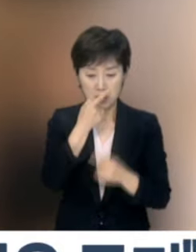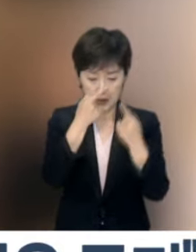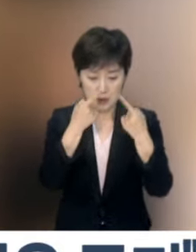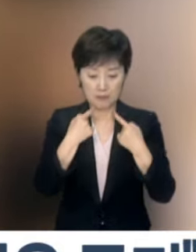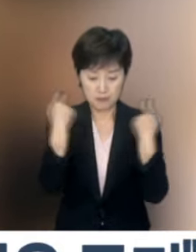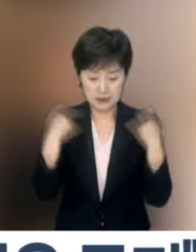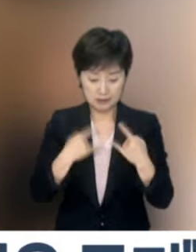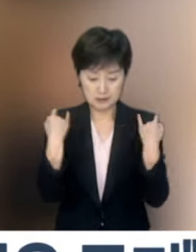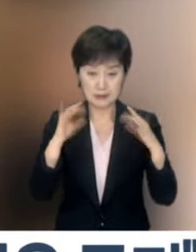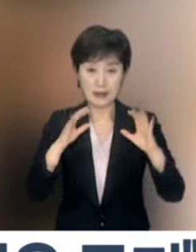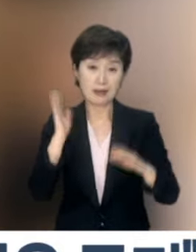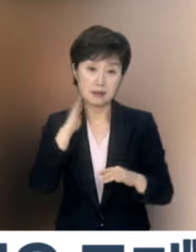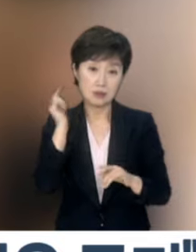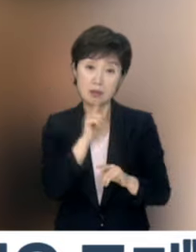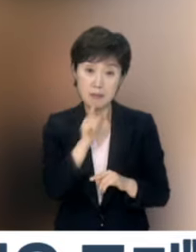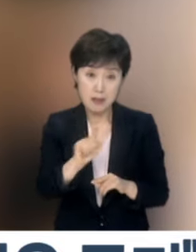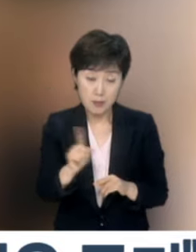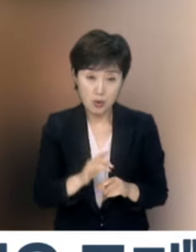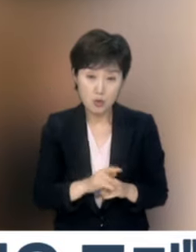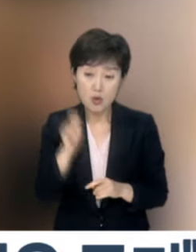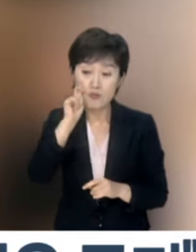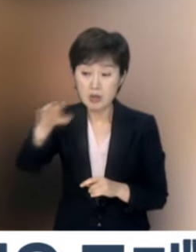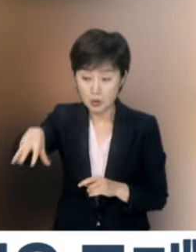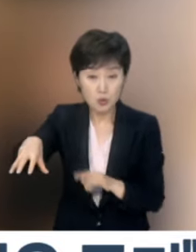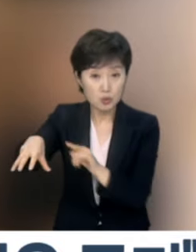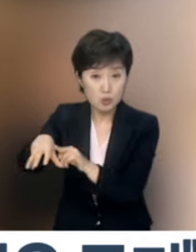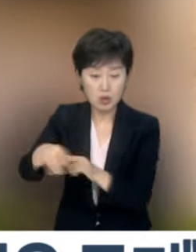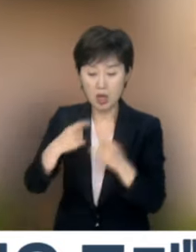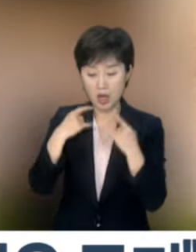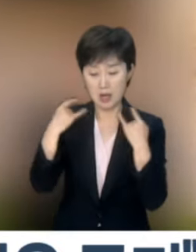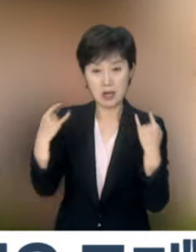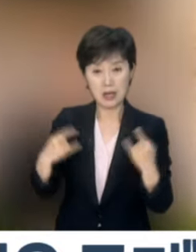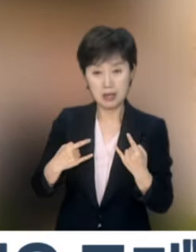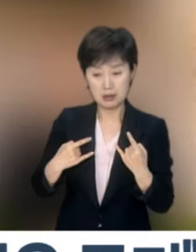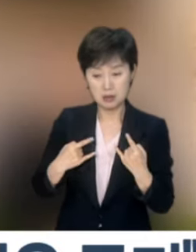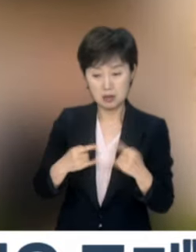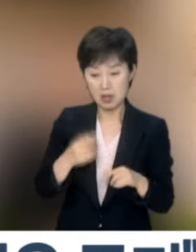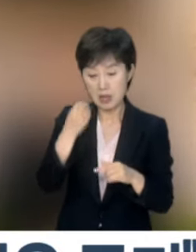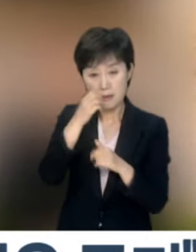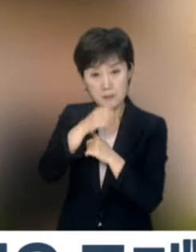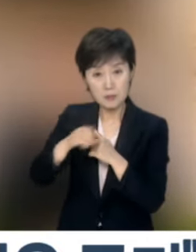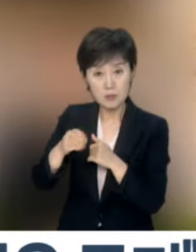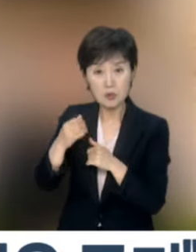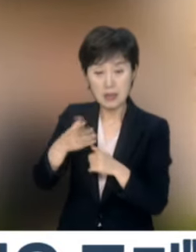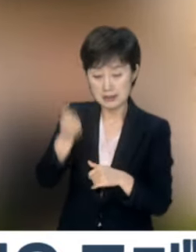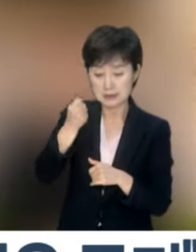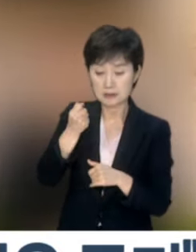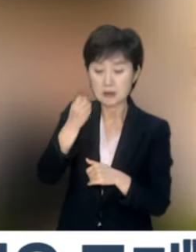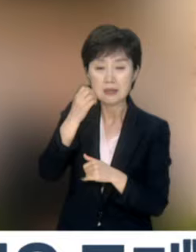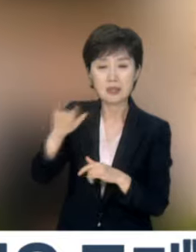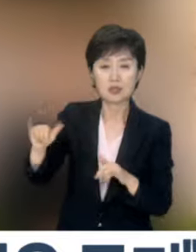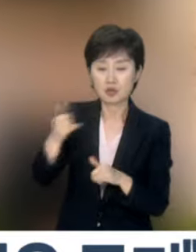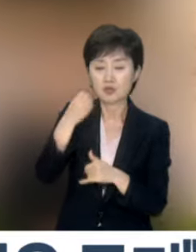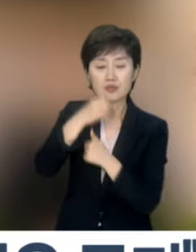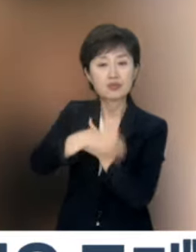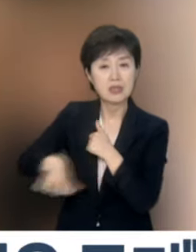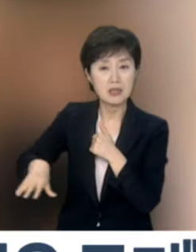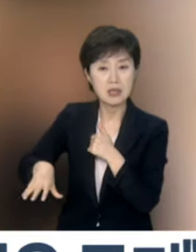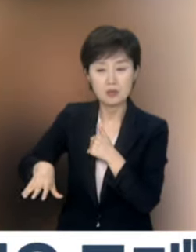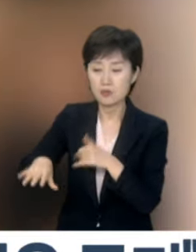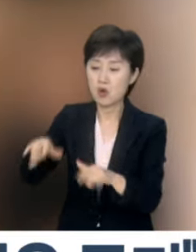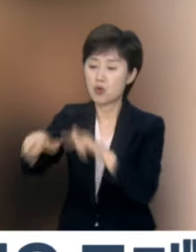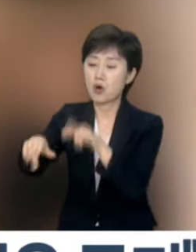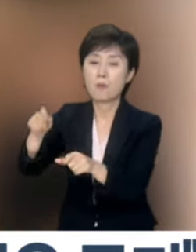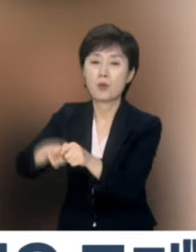대통령은 프랑스 매체와의 인터뷰에서 우크라이나가 자국 영토와 영공을 보호할 수 있도록 미라주 2000에 오를